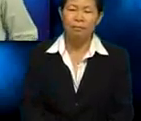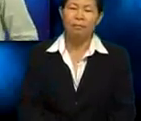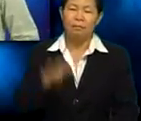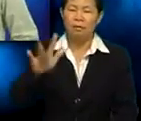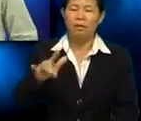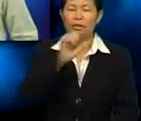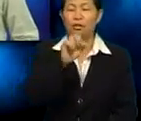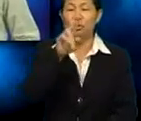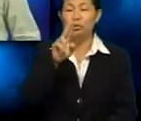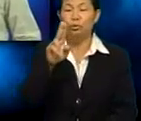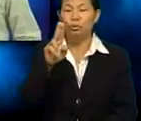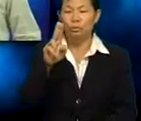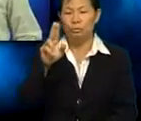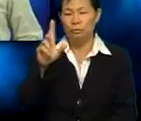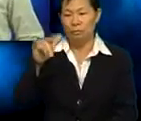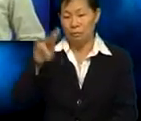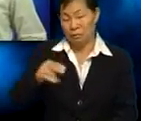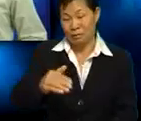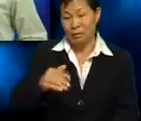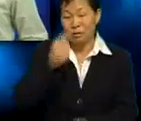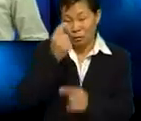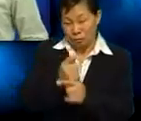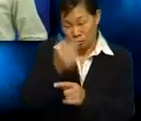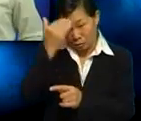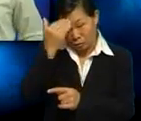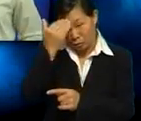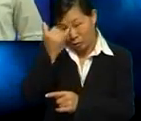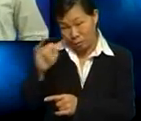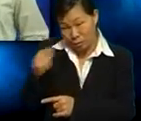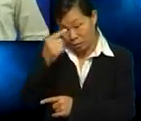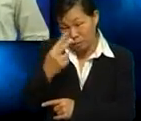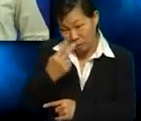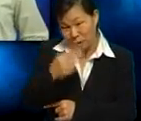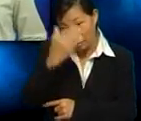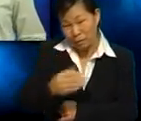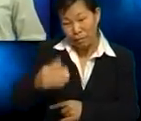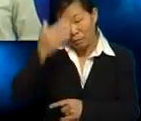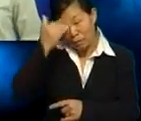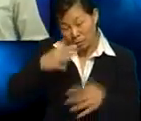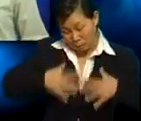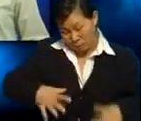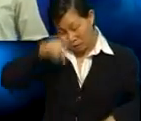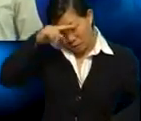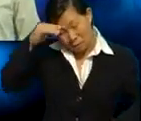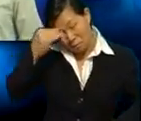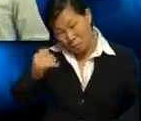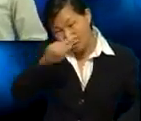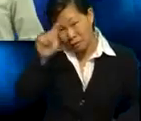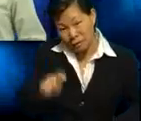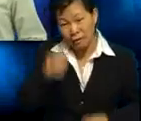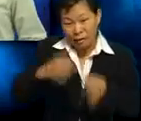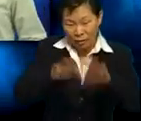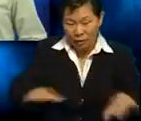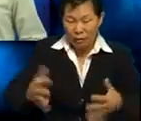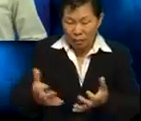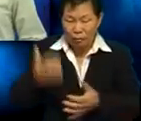Kasihan Suilin. Tentu adik-adik nak tahu kenapa Suilin menangis kan? Dan kenapa Suilin berpakaian serba hitam? Kalau adik-adik nak